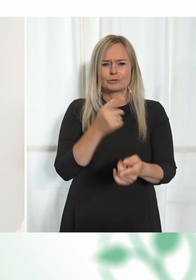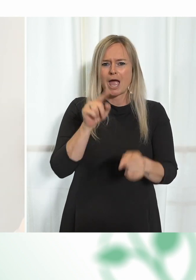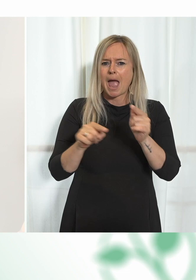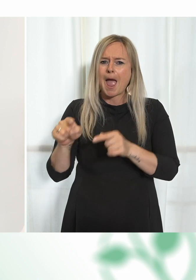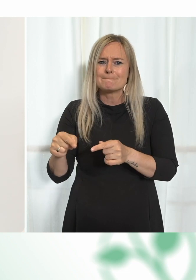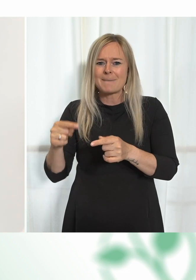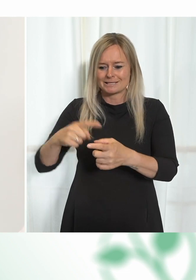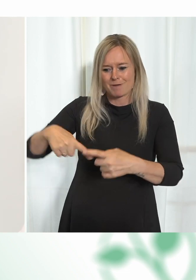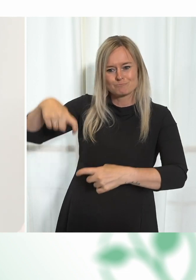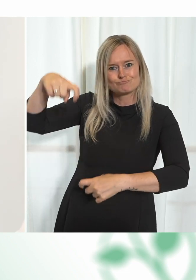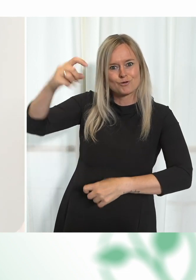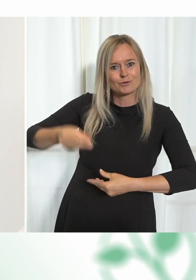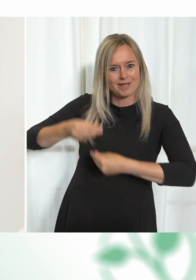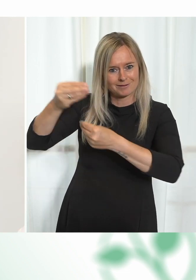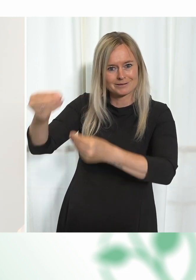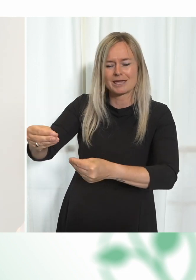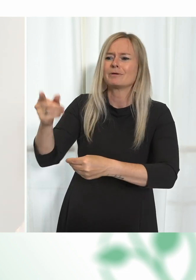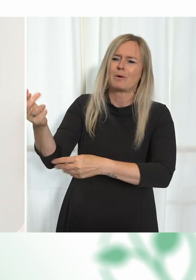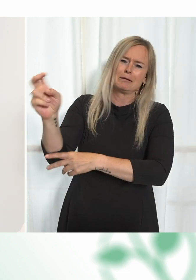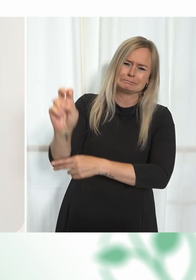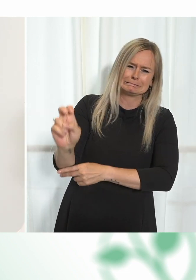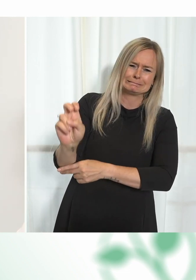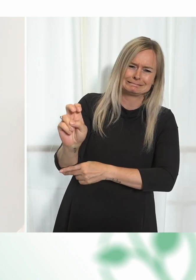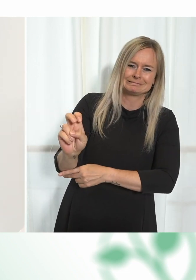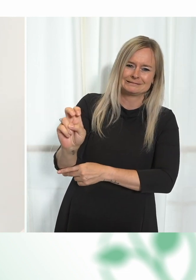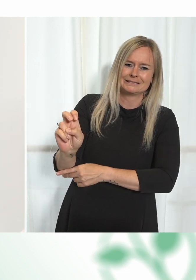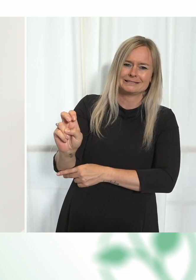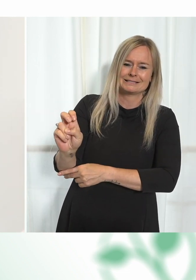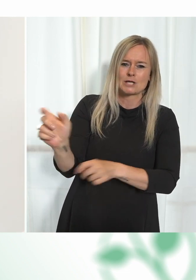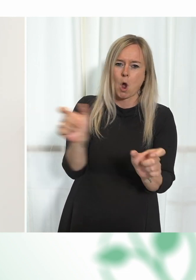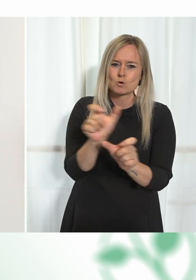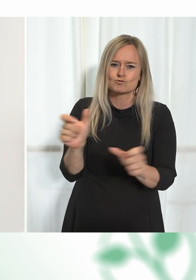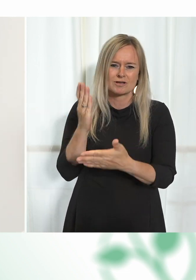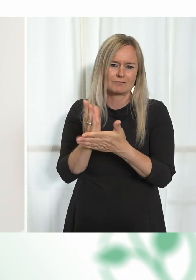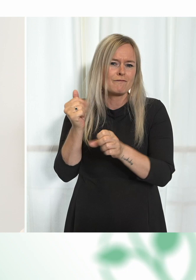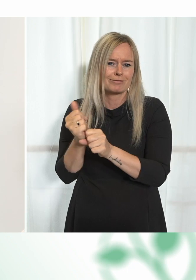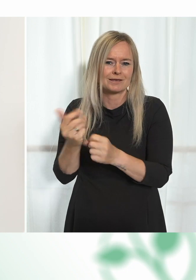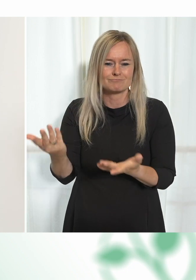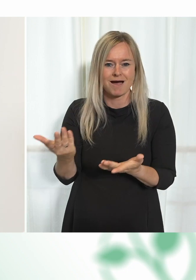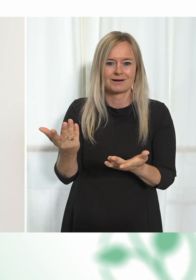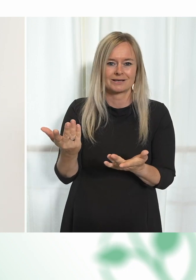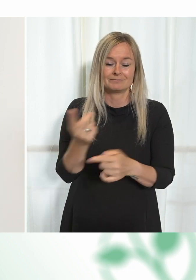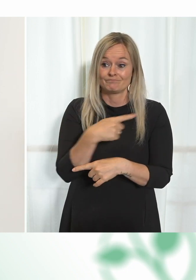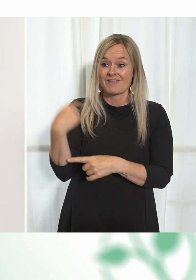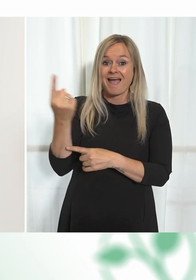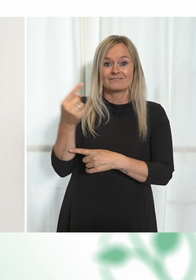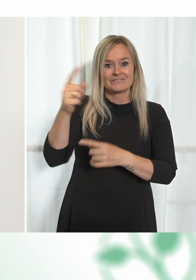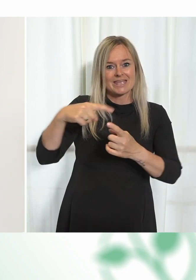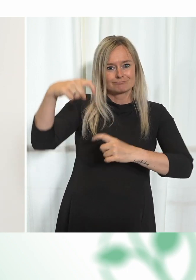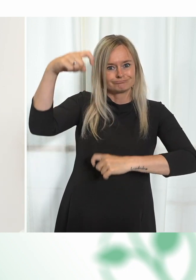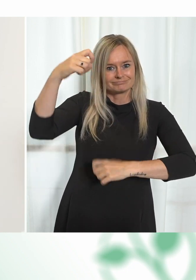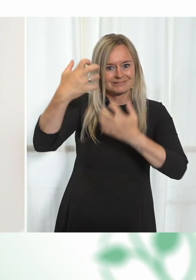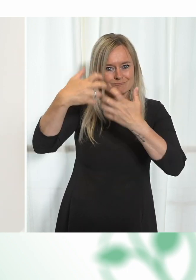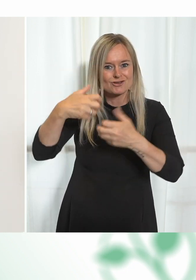sagen, bitte setz dich da drauf und mach mal die Schicht fertig. Also wir haben ein Gerät entwickelt, nicht nur für Menschen wie für